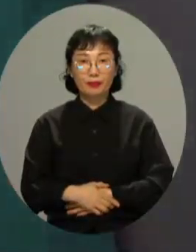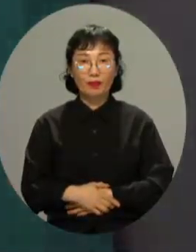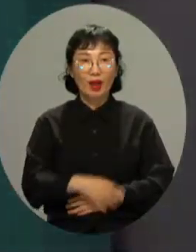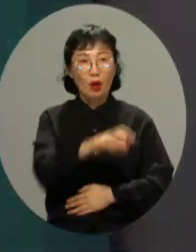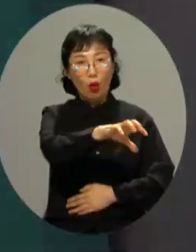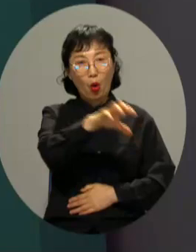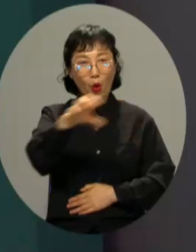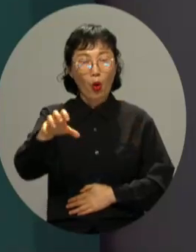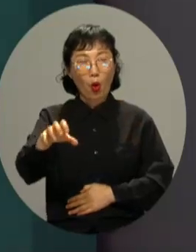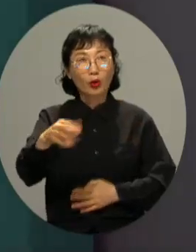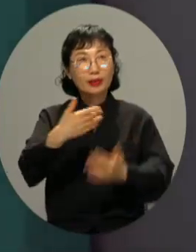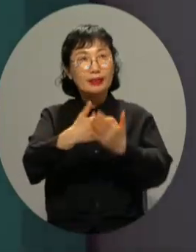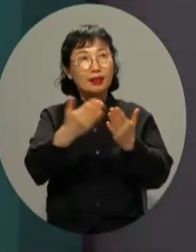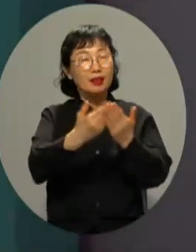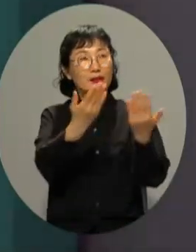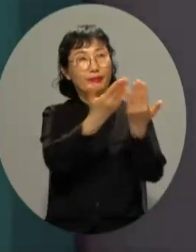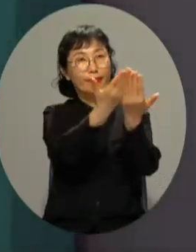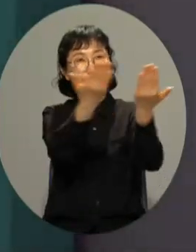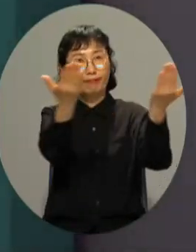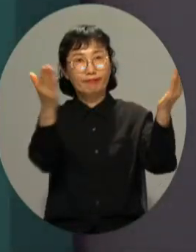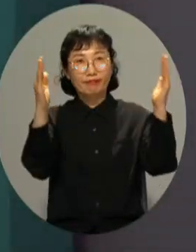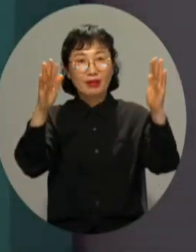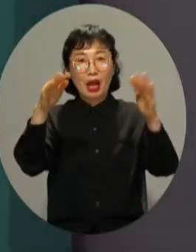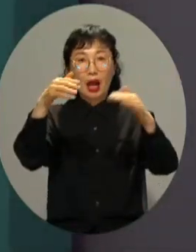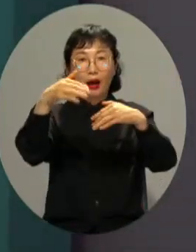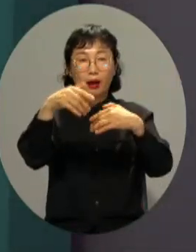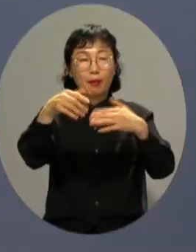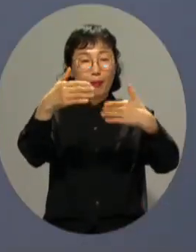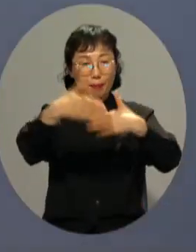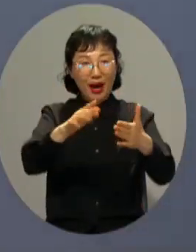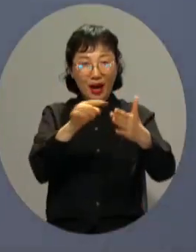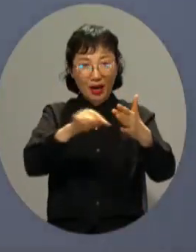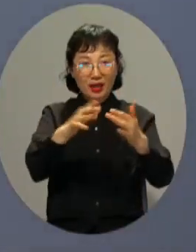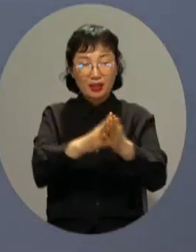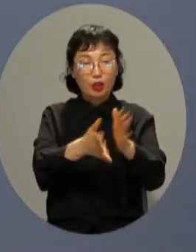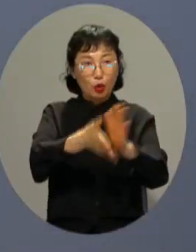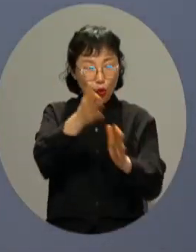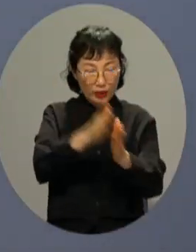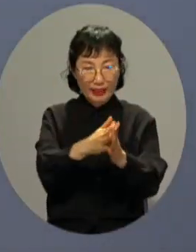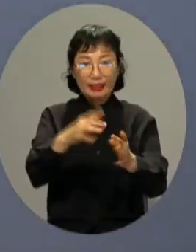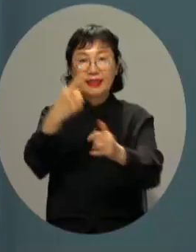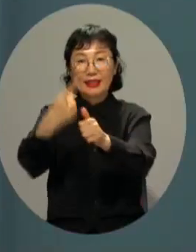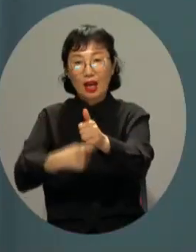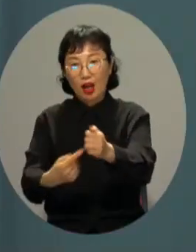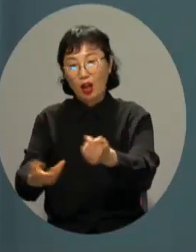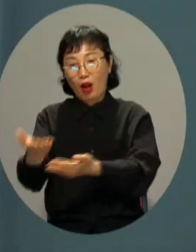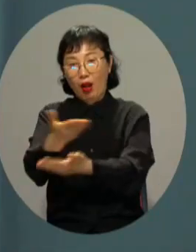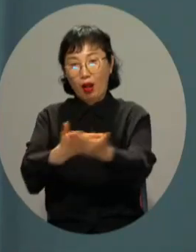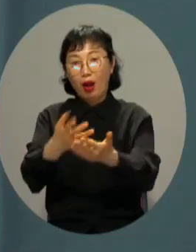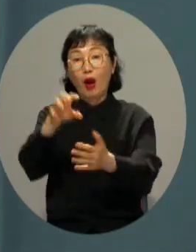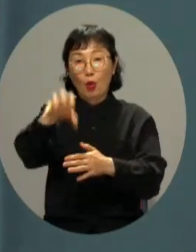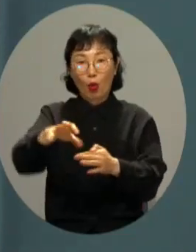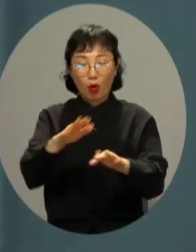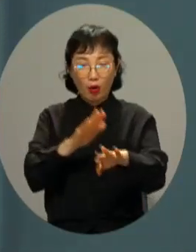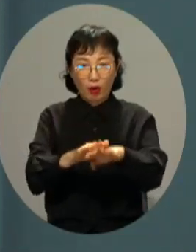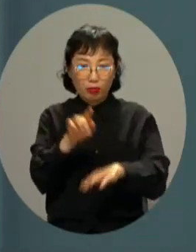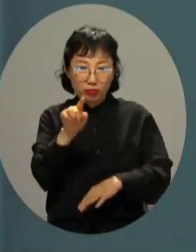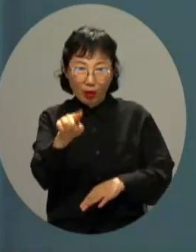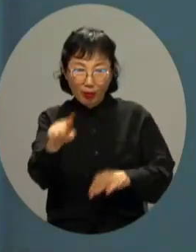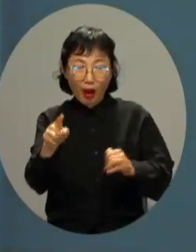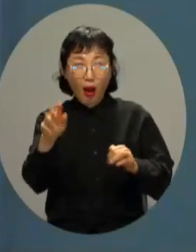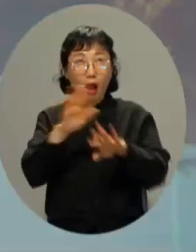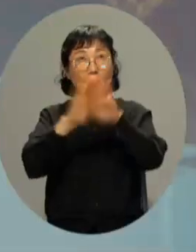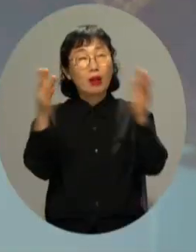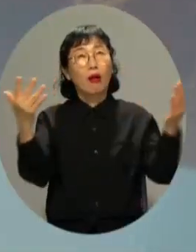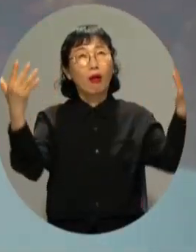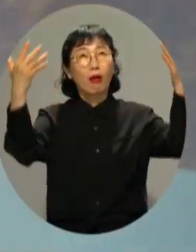사방이 스크린에 둘러싸인 방에 도심과 자연이 어우러진 공간이 구현됐습니다. 버튼을 조작하자 하늘이